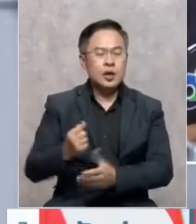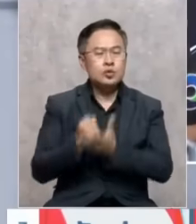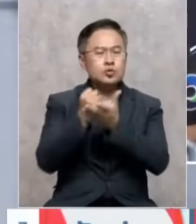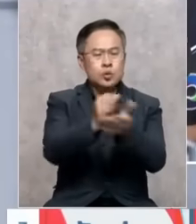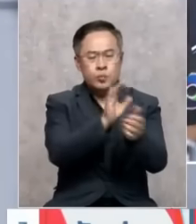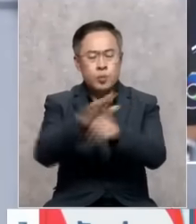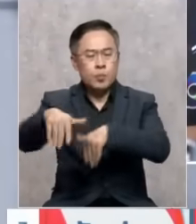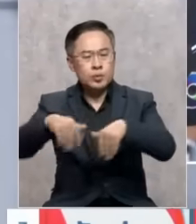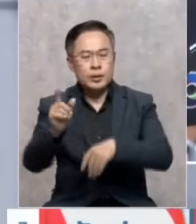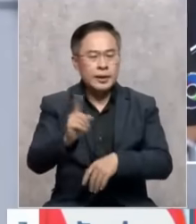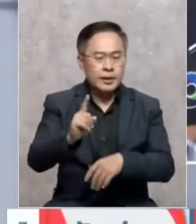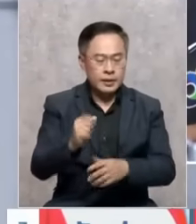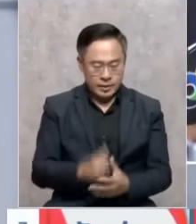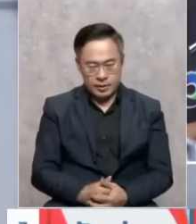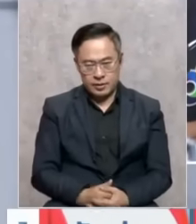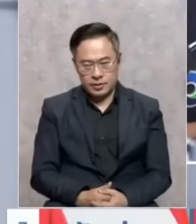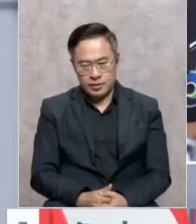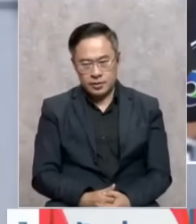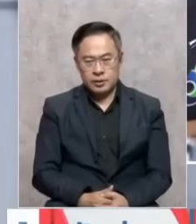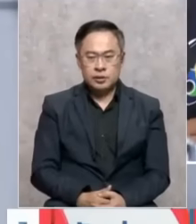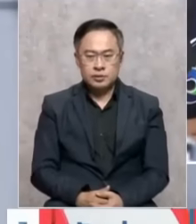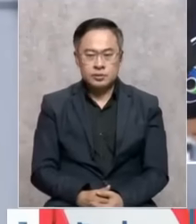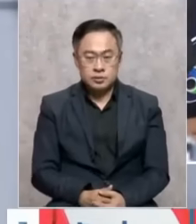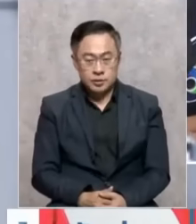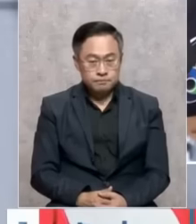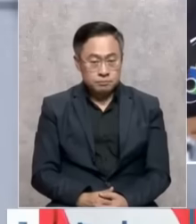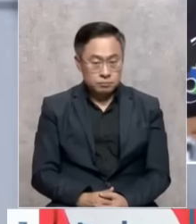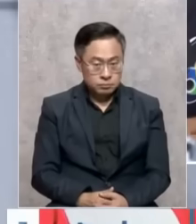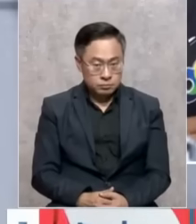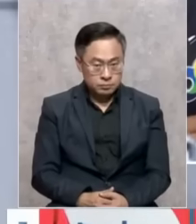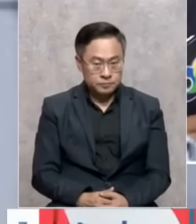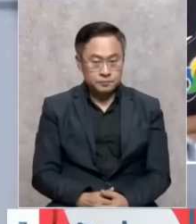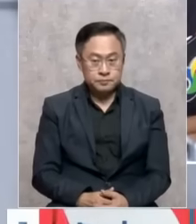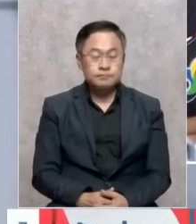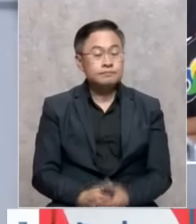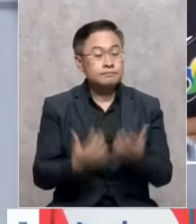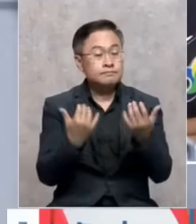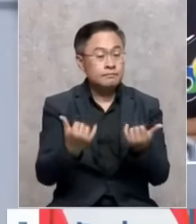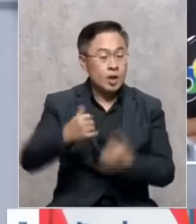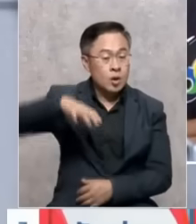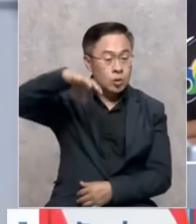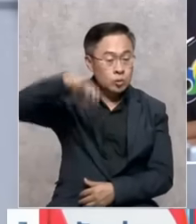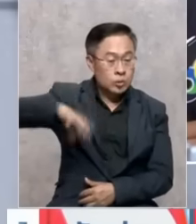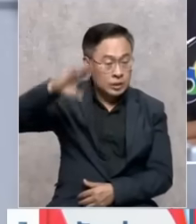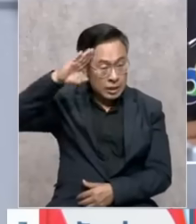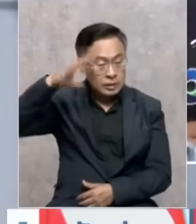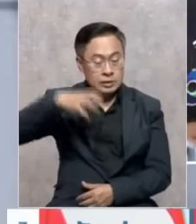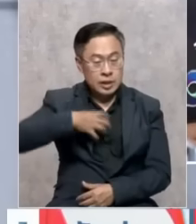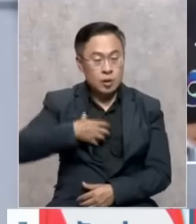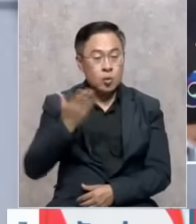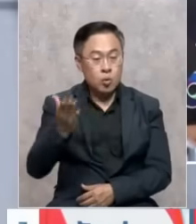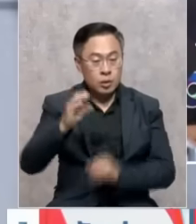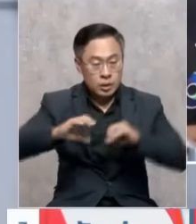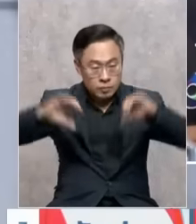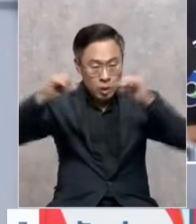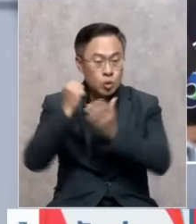ครับทีนี้ก็ถามอ่ะแล้วกองทัพอ่ะอยากให้รัฐบาลสนับสนุนอะไรบ้างมีอะไรกังว